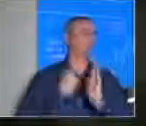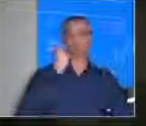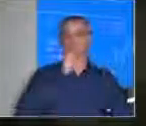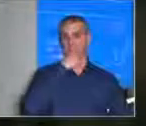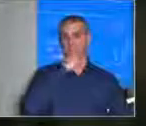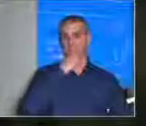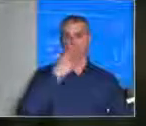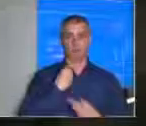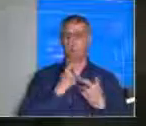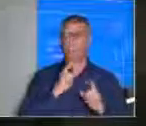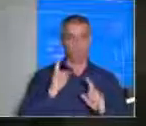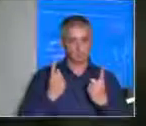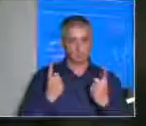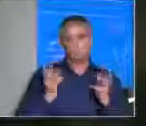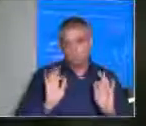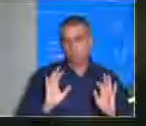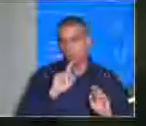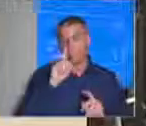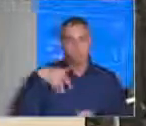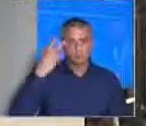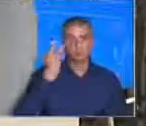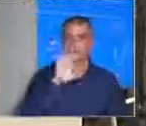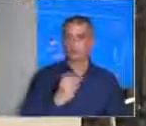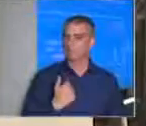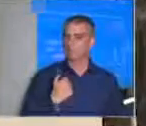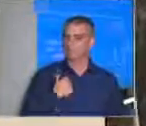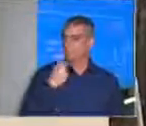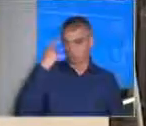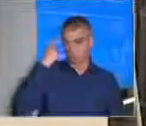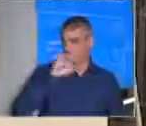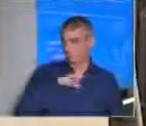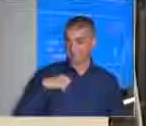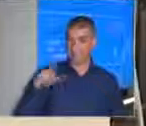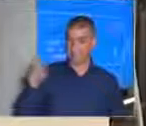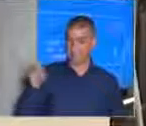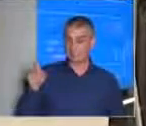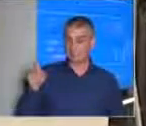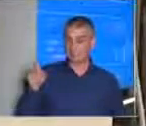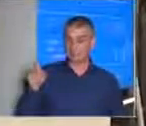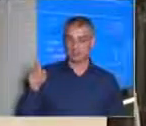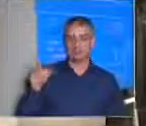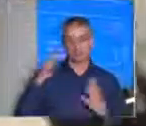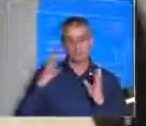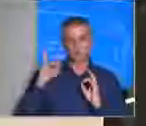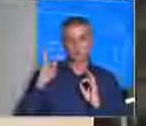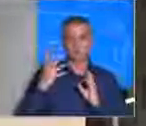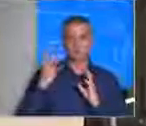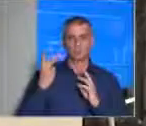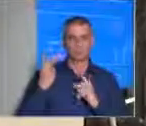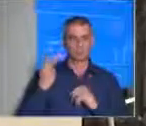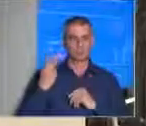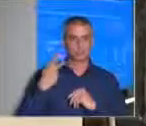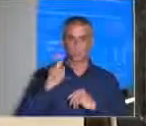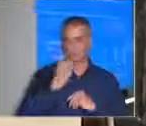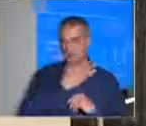monumental deal, and if it doesn't happen, we'll be fine too, maybe even better. And I find China, frankly, in many ways, to be far more